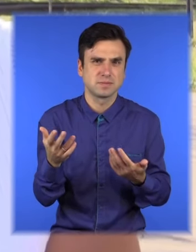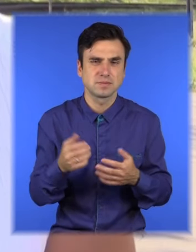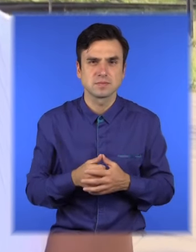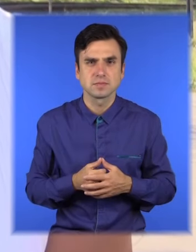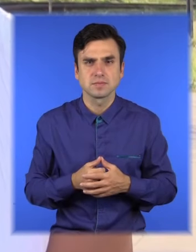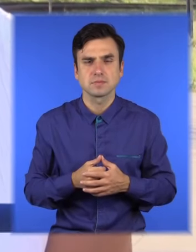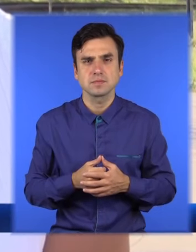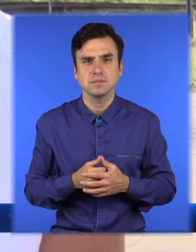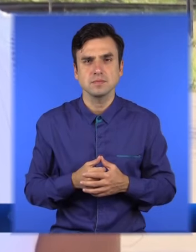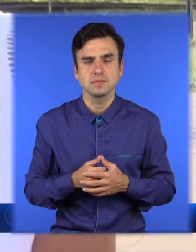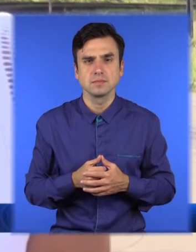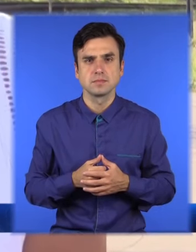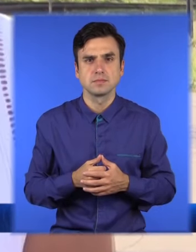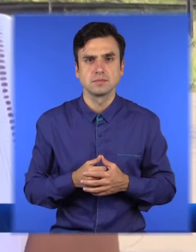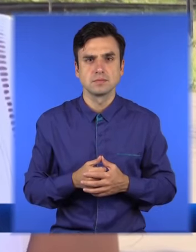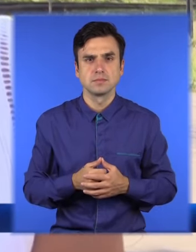поэтому